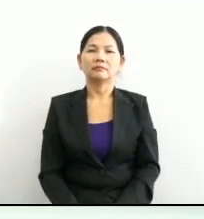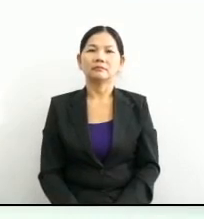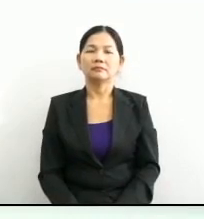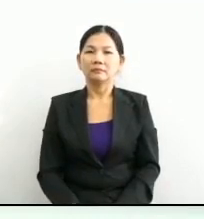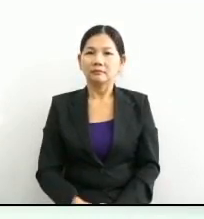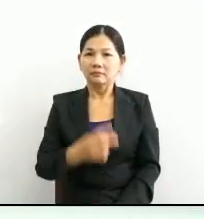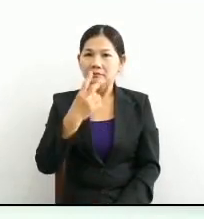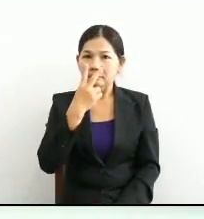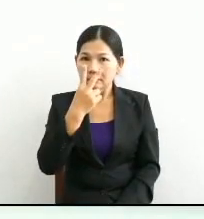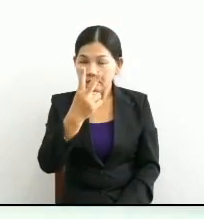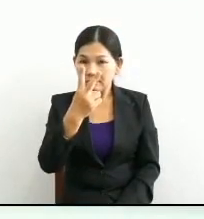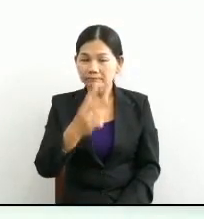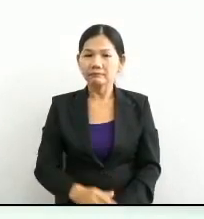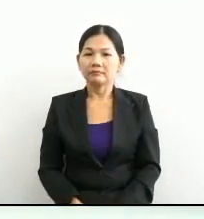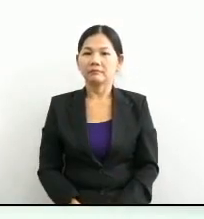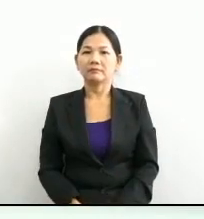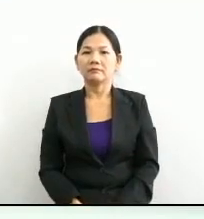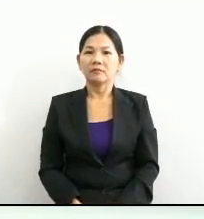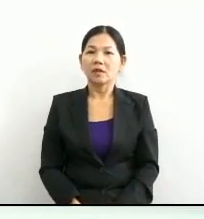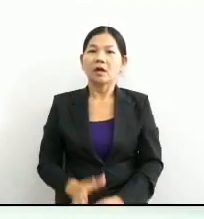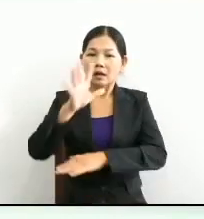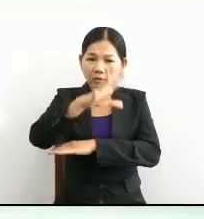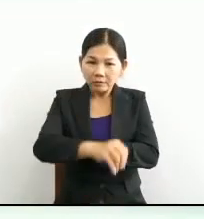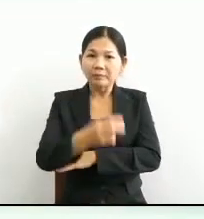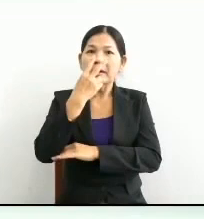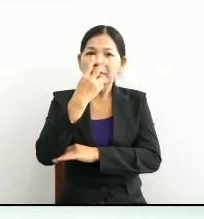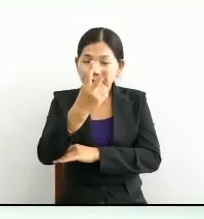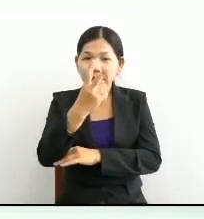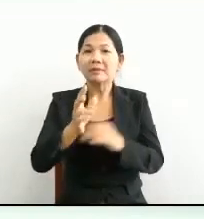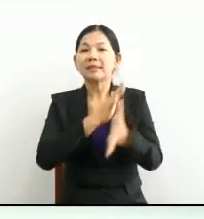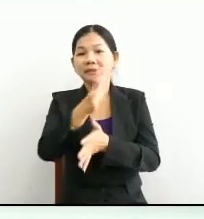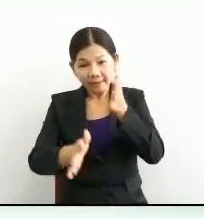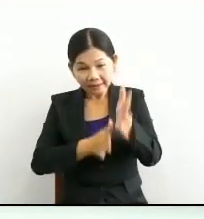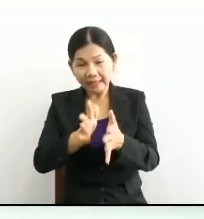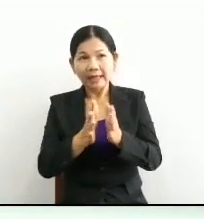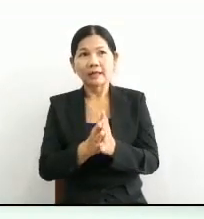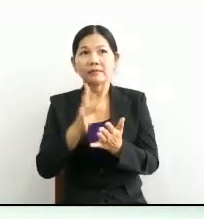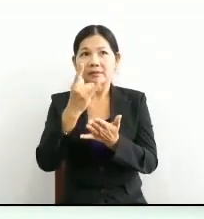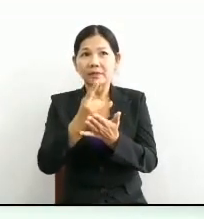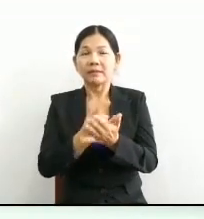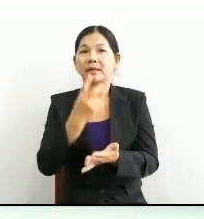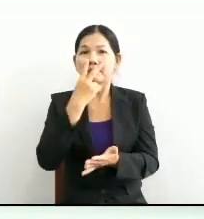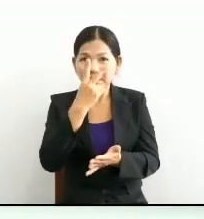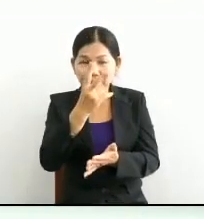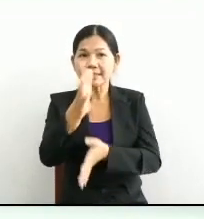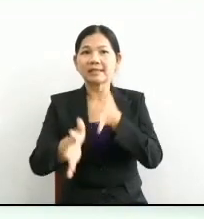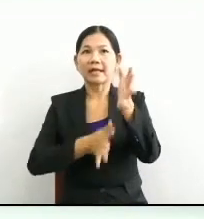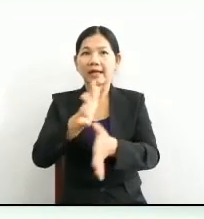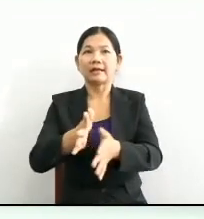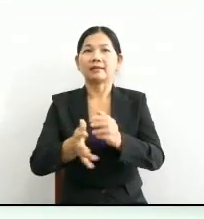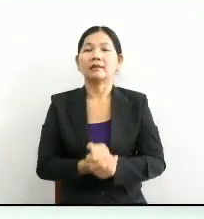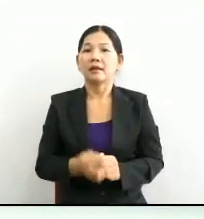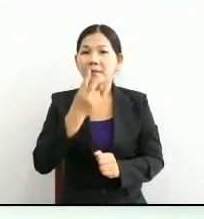con mời mời. Con biết bạn ăn mê riêng dụng mình tục môn nghe con. Mà con bạn ăn khổ chịu cho các con bà con chế. Đăng